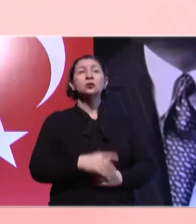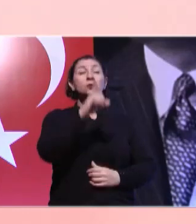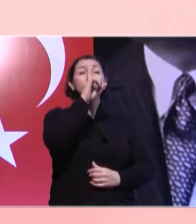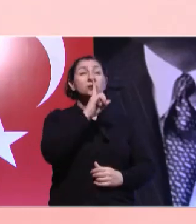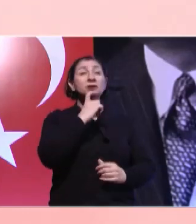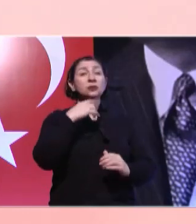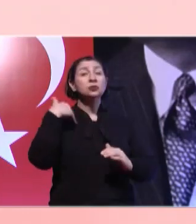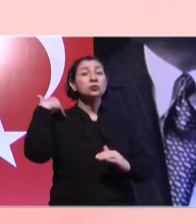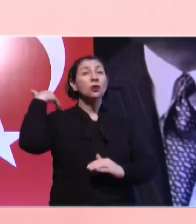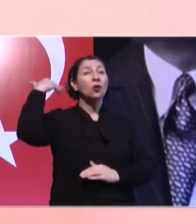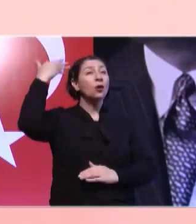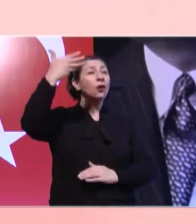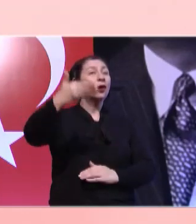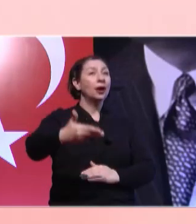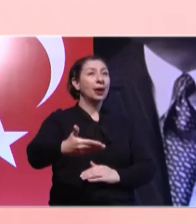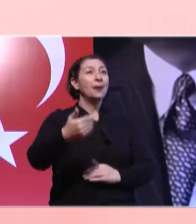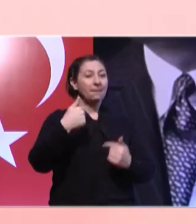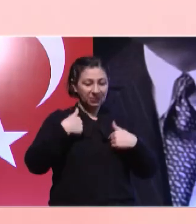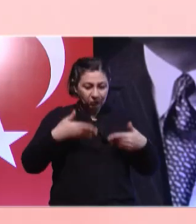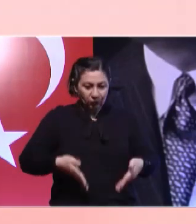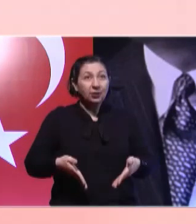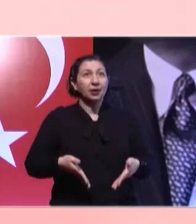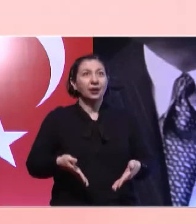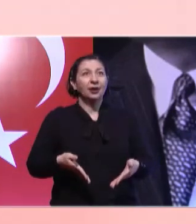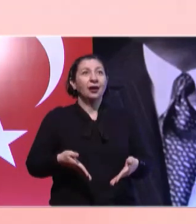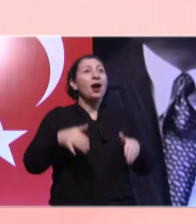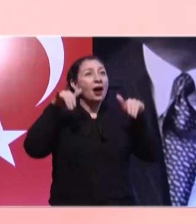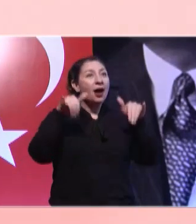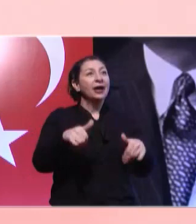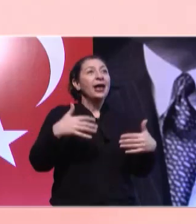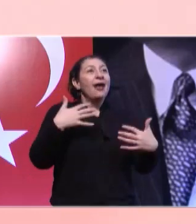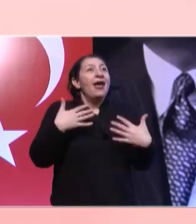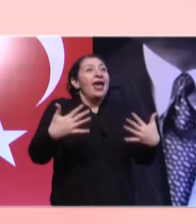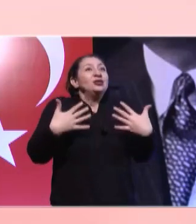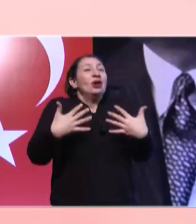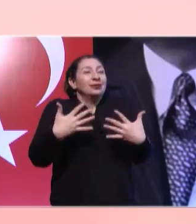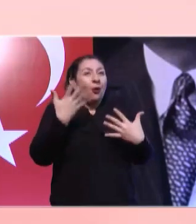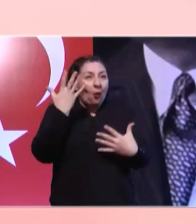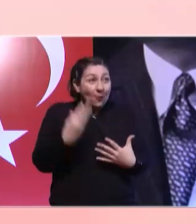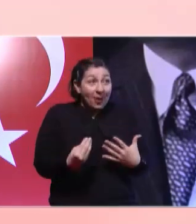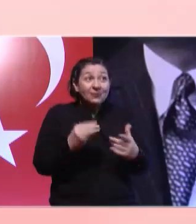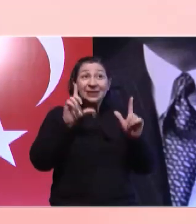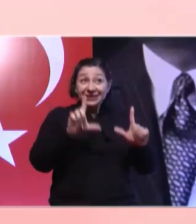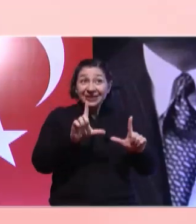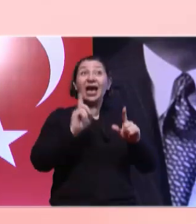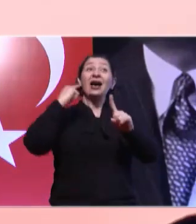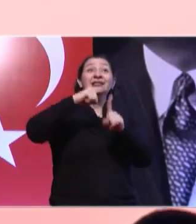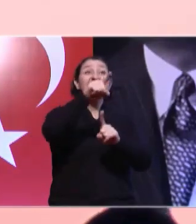100 yıl sonra biz bugün burada aynı heyecanı yaşamak ve yaşatmak